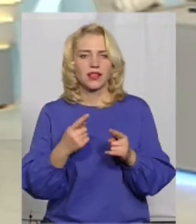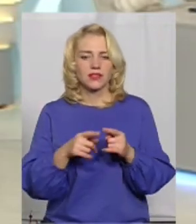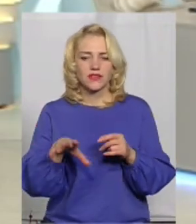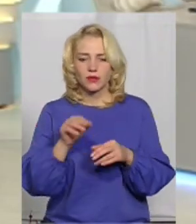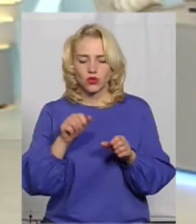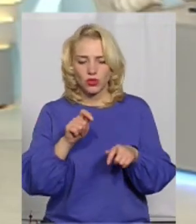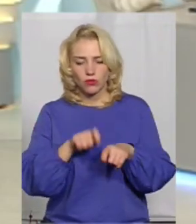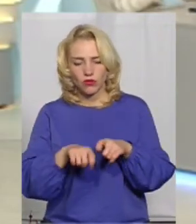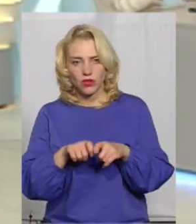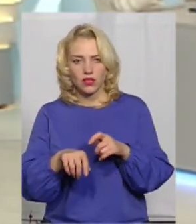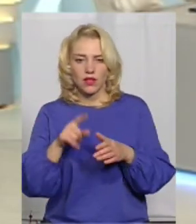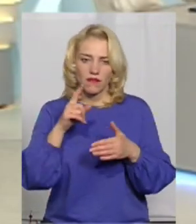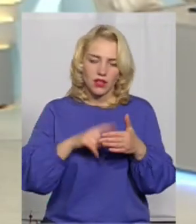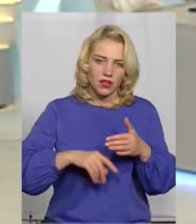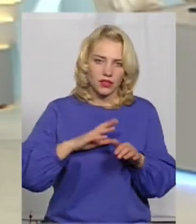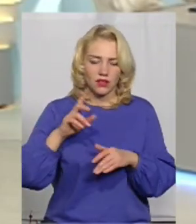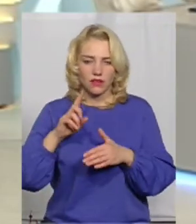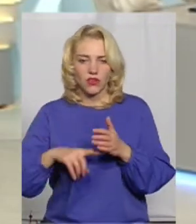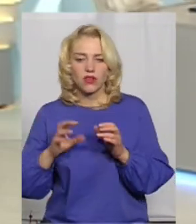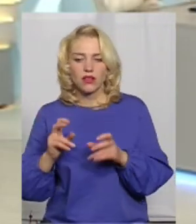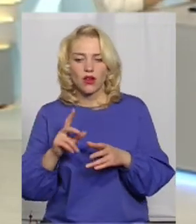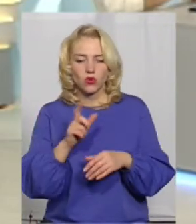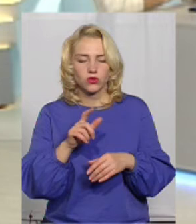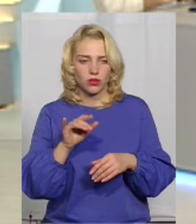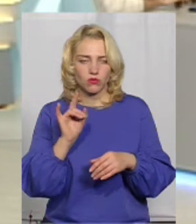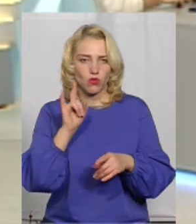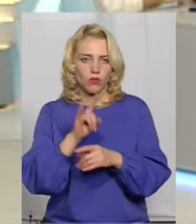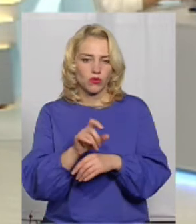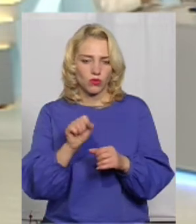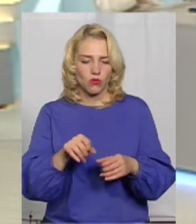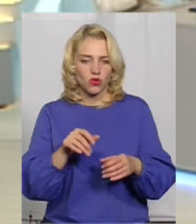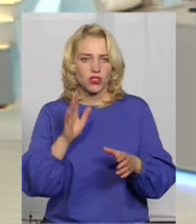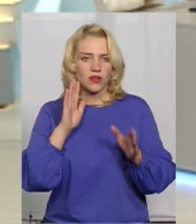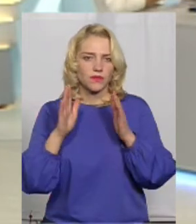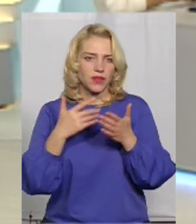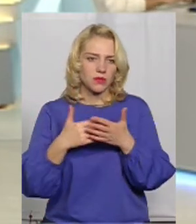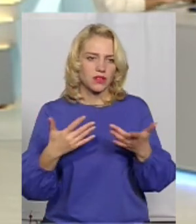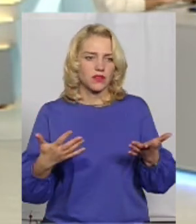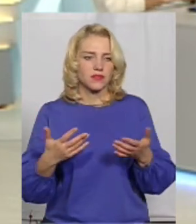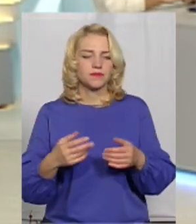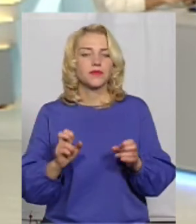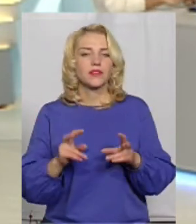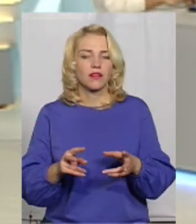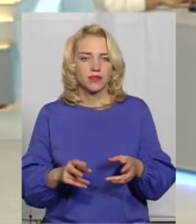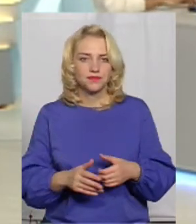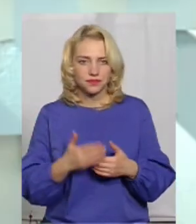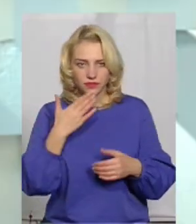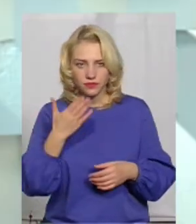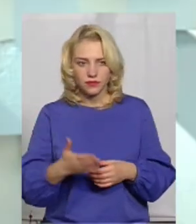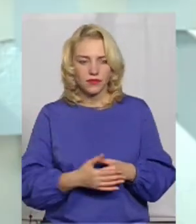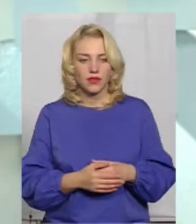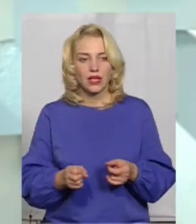можна перевіряти, вірити, не вірити, де людей в соціальних мережах можуть обманути, і як не піддатися на таку вудку.